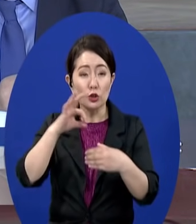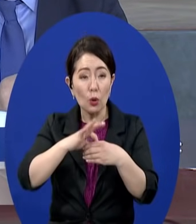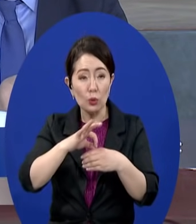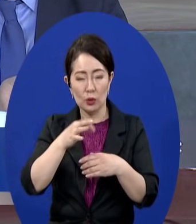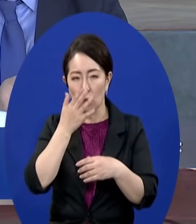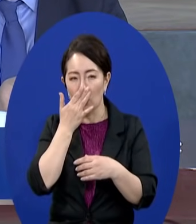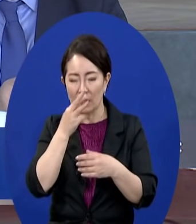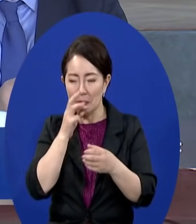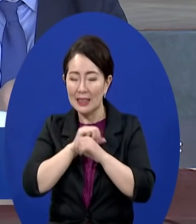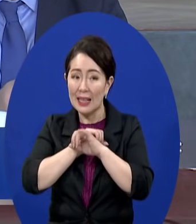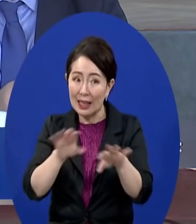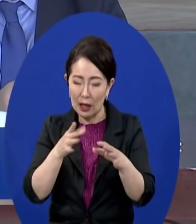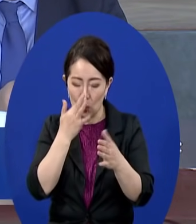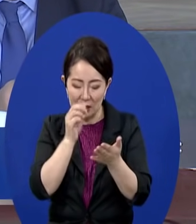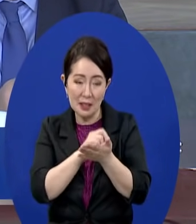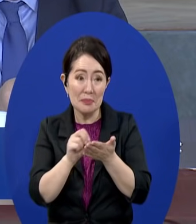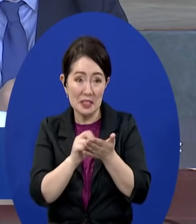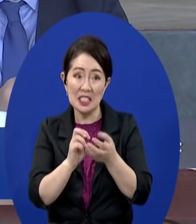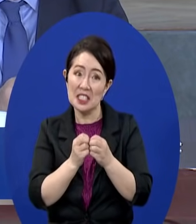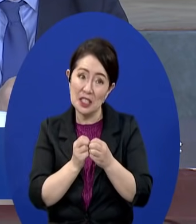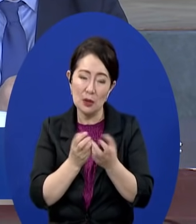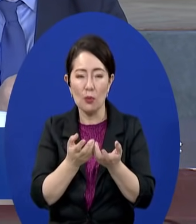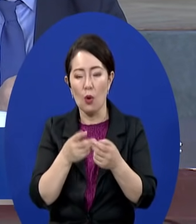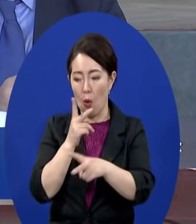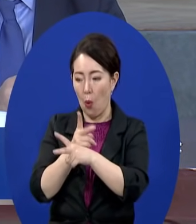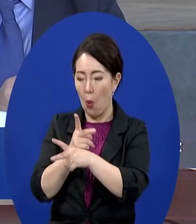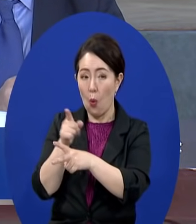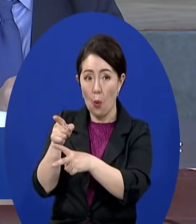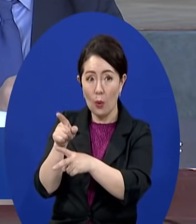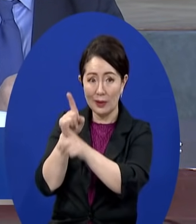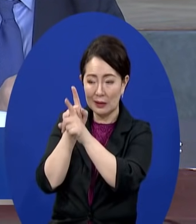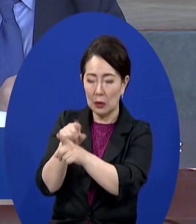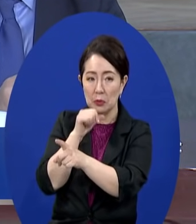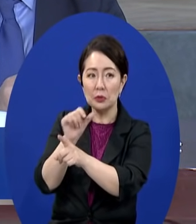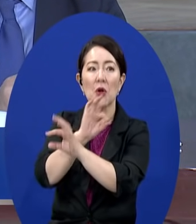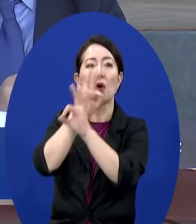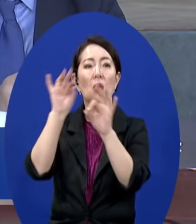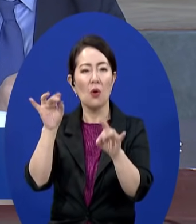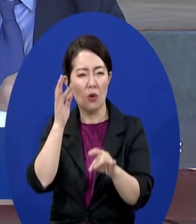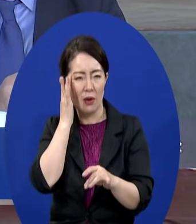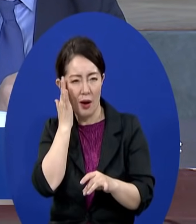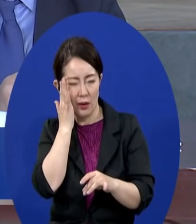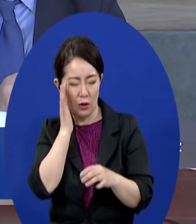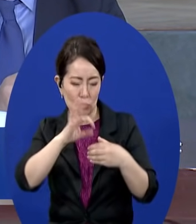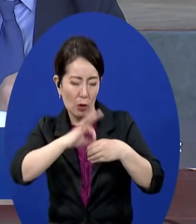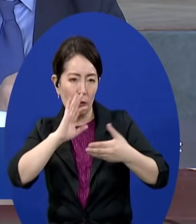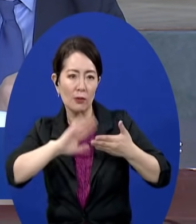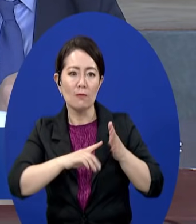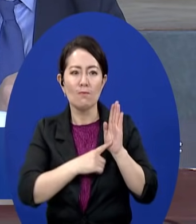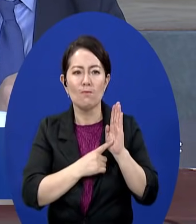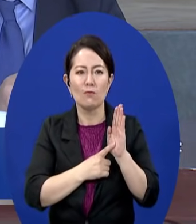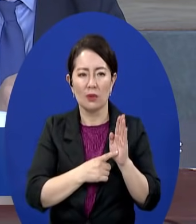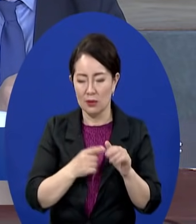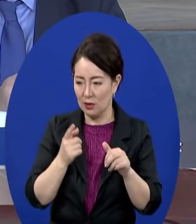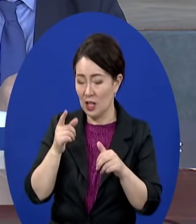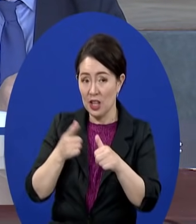үйлдэх, хууль зааснаас өөр арга хэлбэрээр сонгуулийн сурталчилгаа явуулсан нэр төвшөгчийн